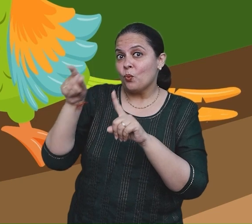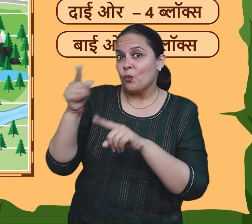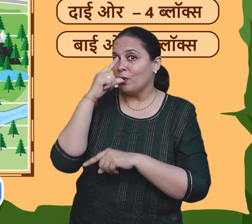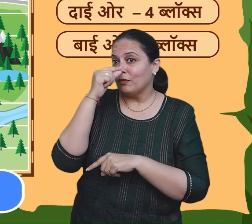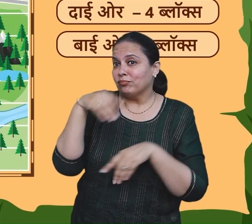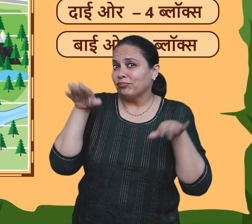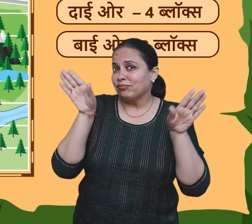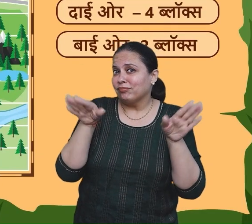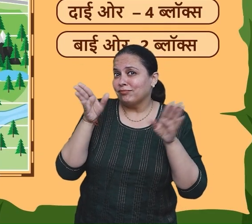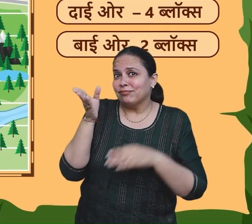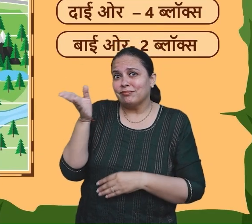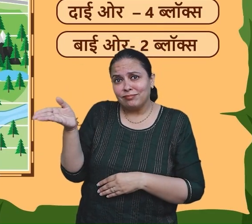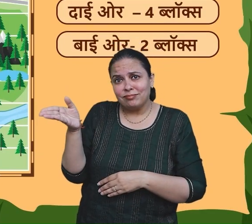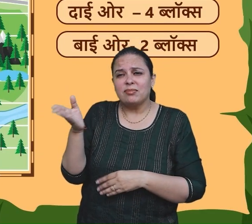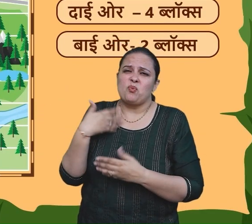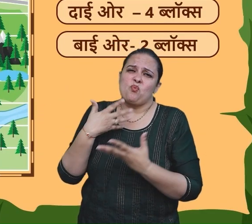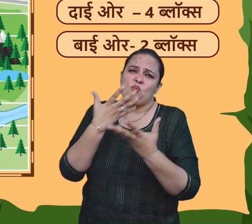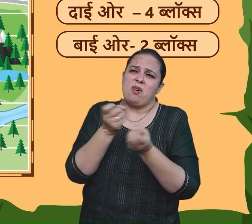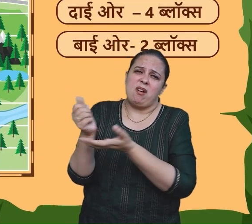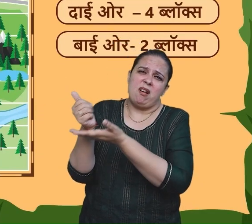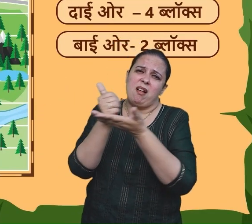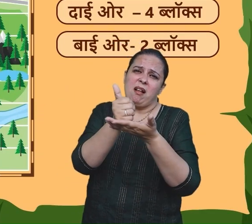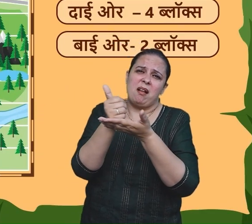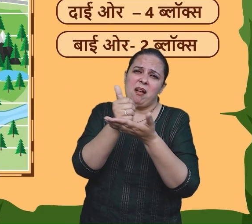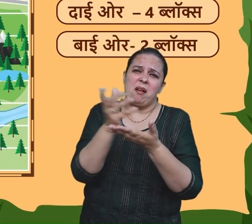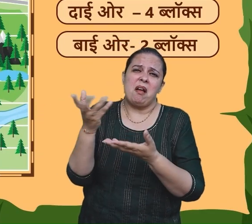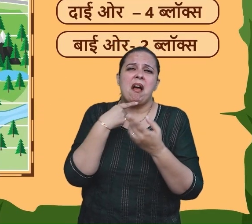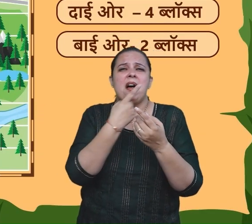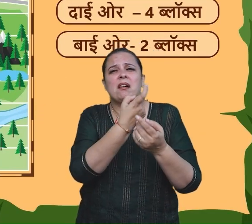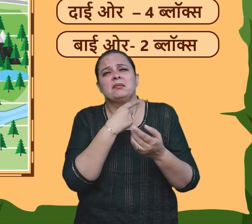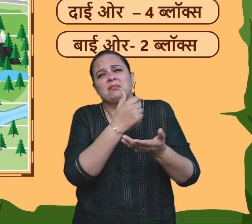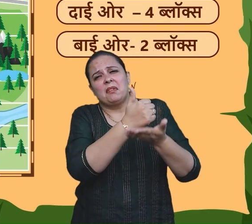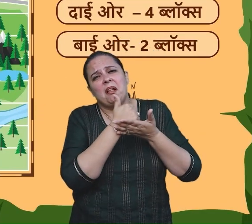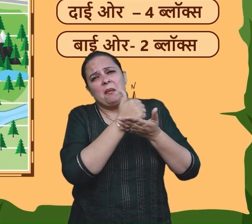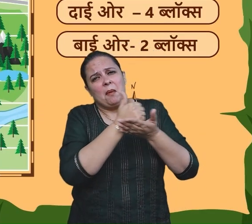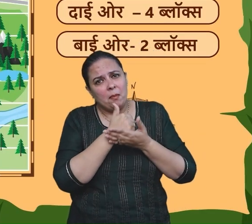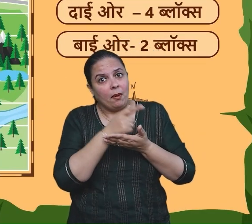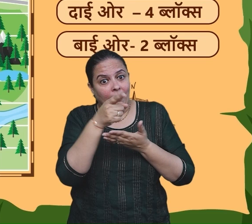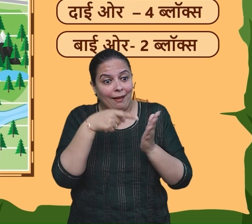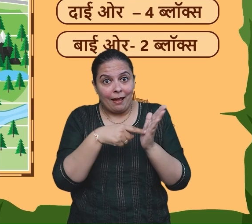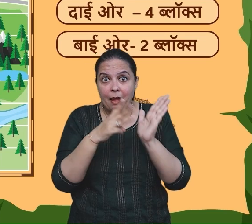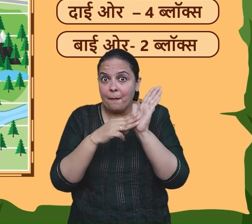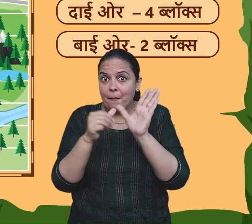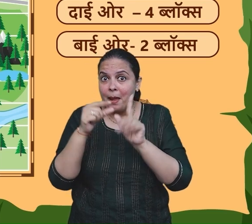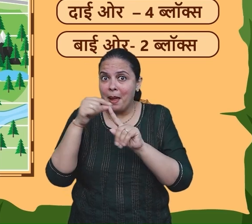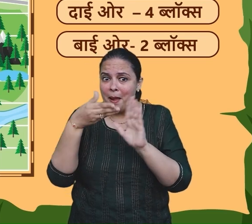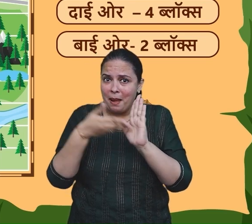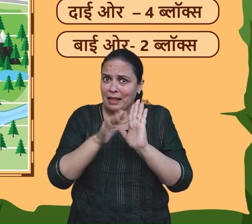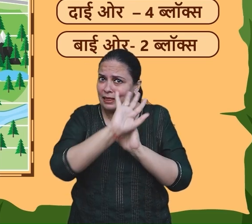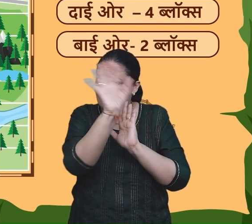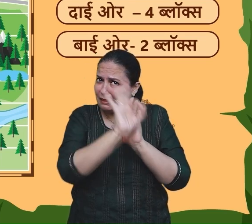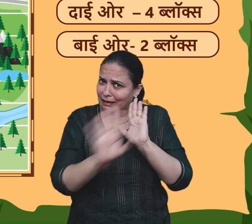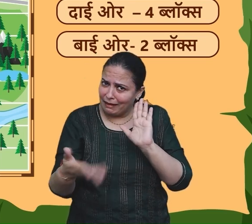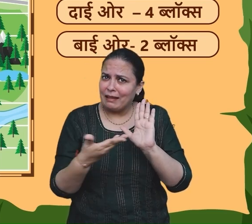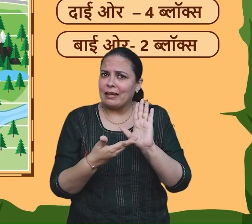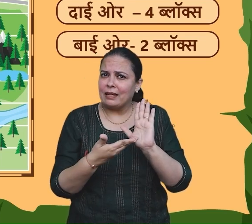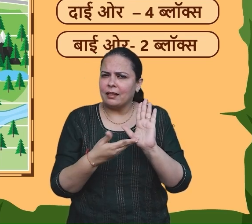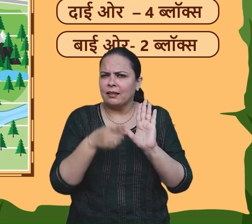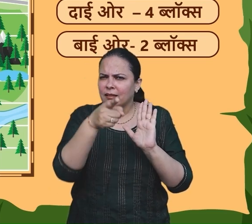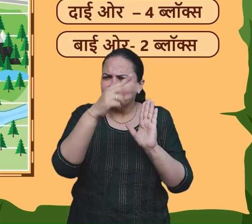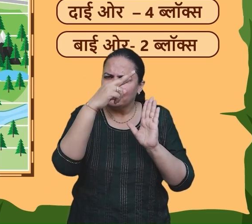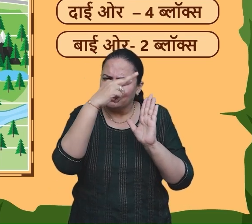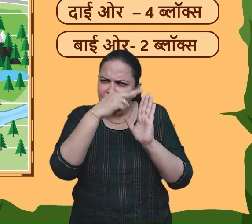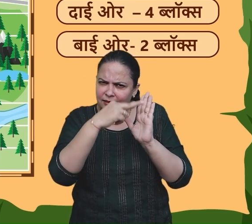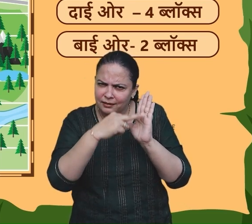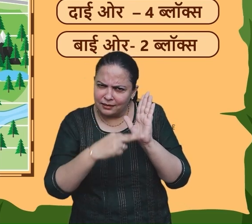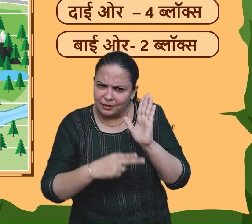है। आपके सामने एक मैप दिया गया है और रास्ता भी लिखा है। इसे पढ़कर